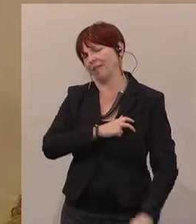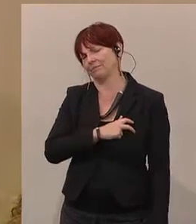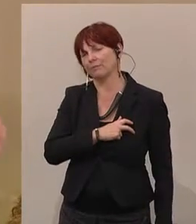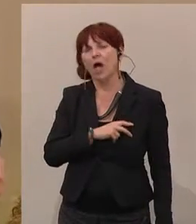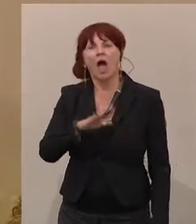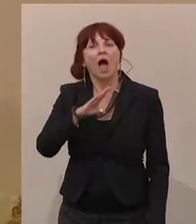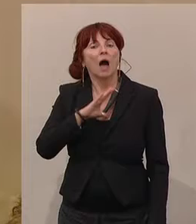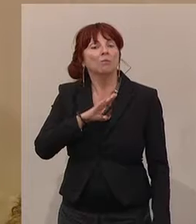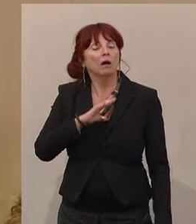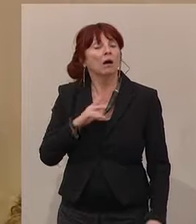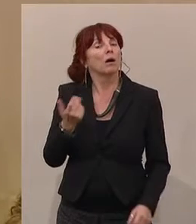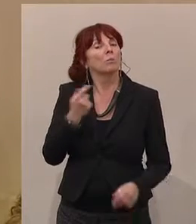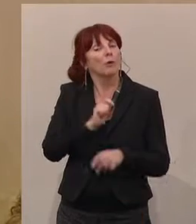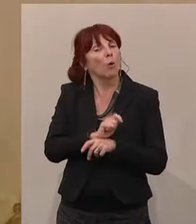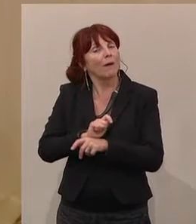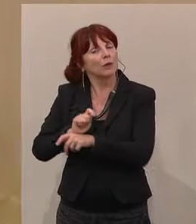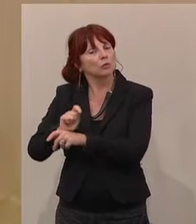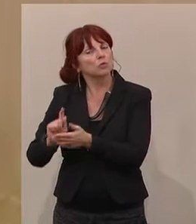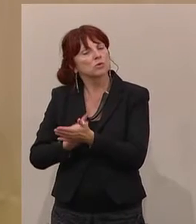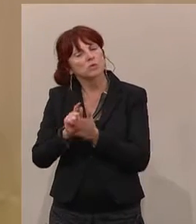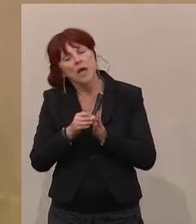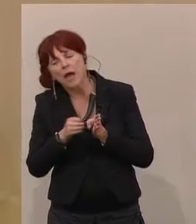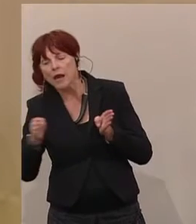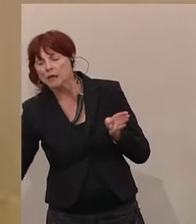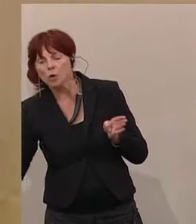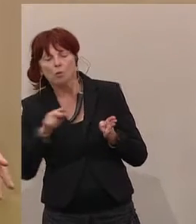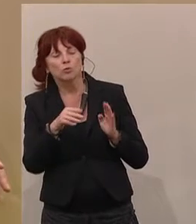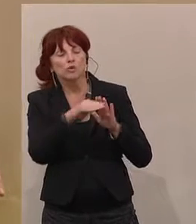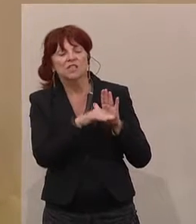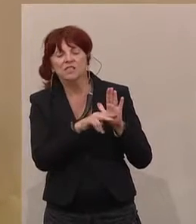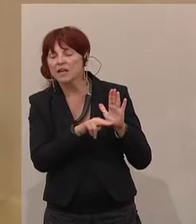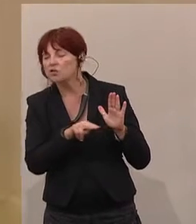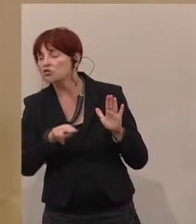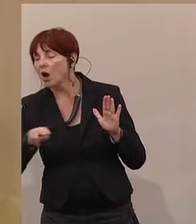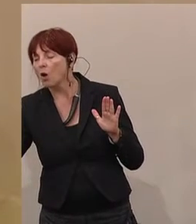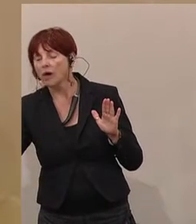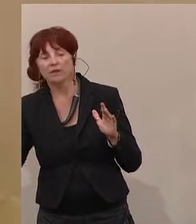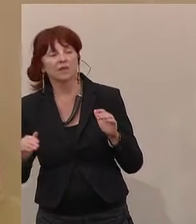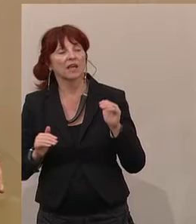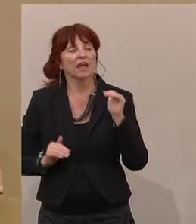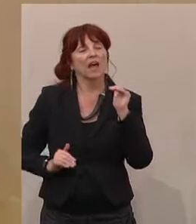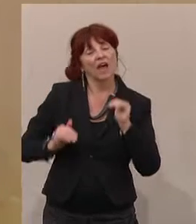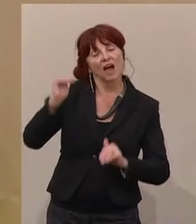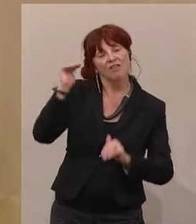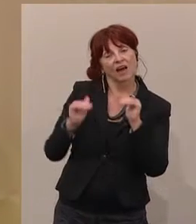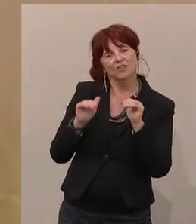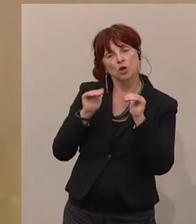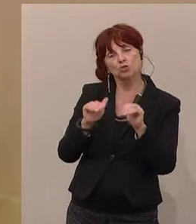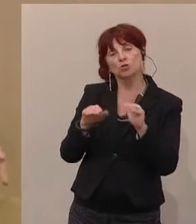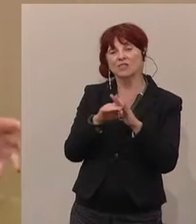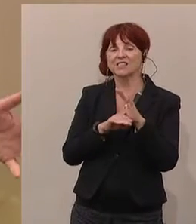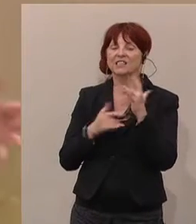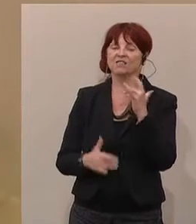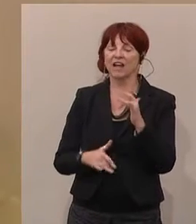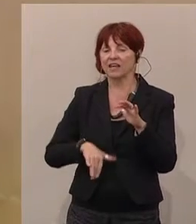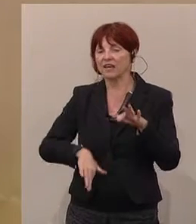gewissen Beobachtungszeitraum sich dieses Gesetz anschauen muss, das Erwachsenenschutzgesetz vielleicht evaluieren muss und vielleicht